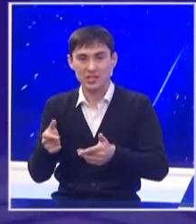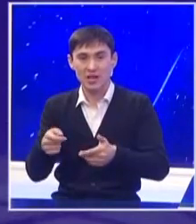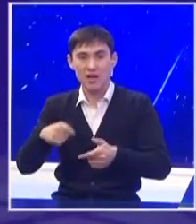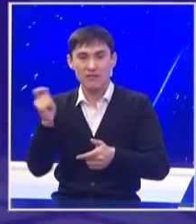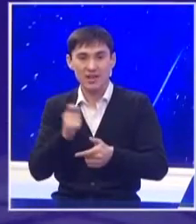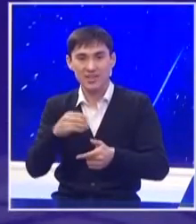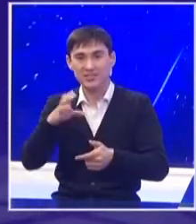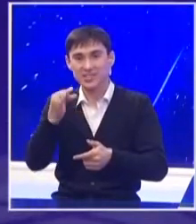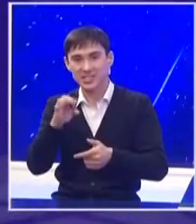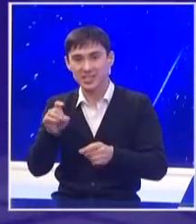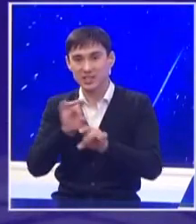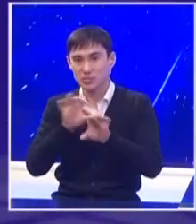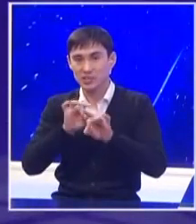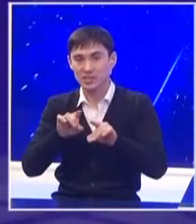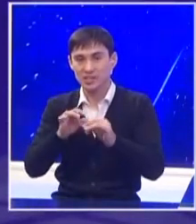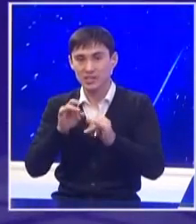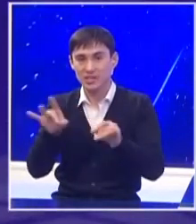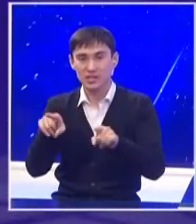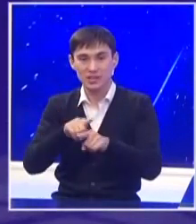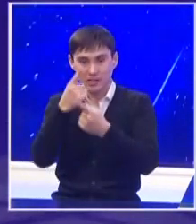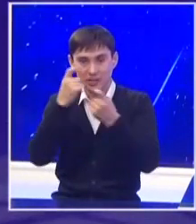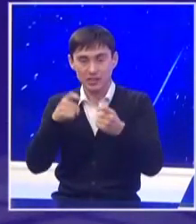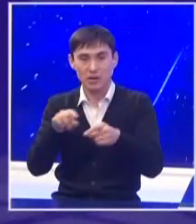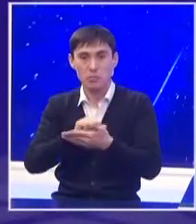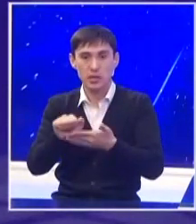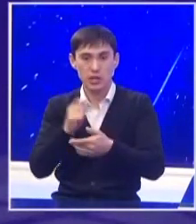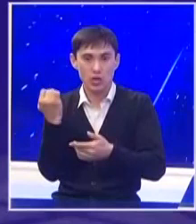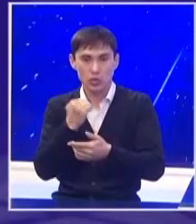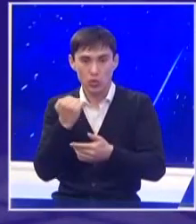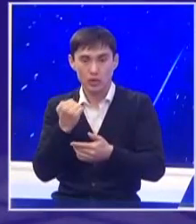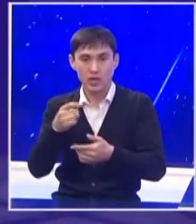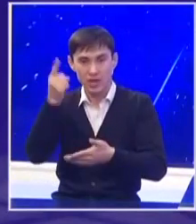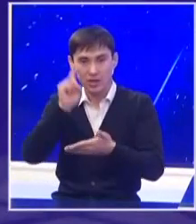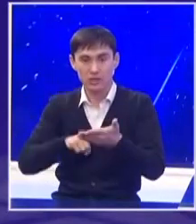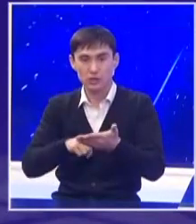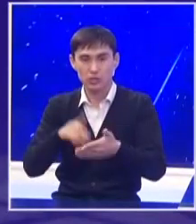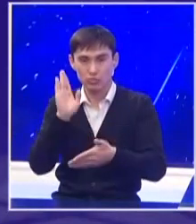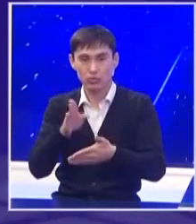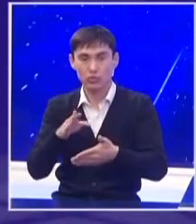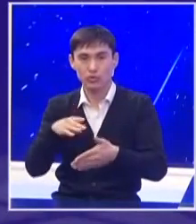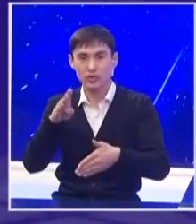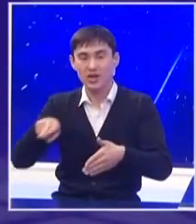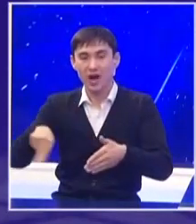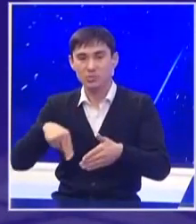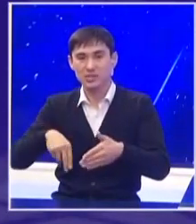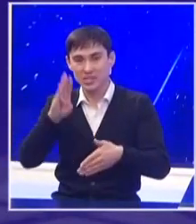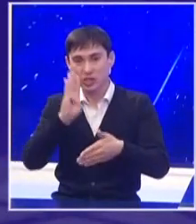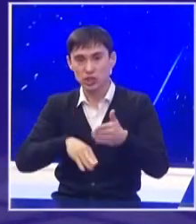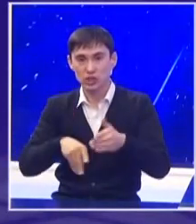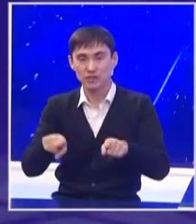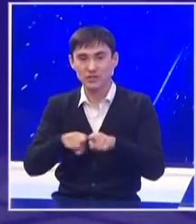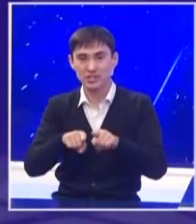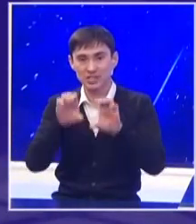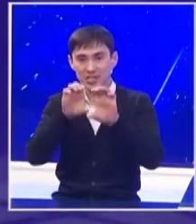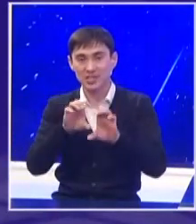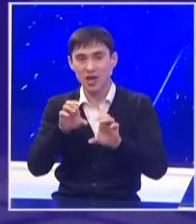либо распространение запрещенной литературы, материалов религиозного содержания, налагается соответствующее административное взыскание согласно